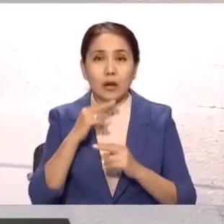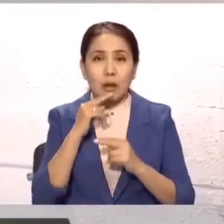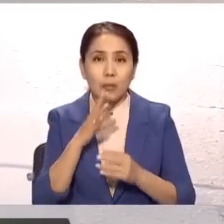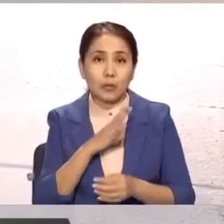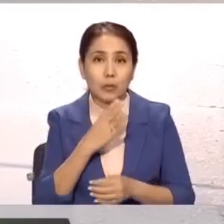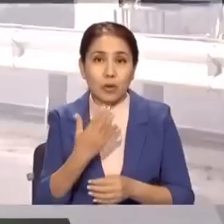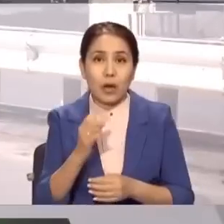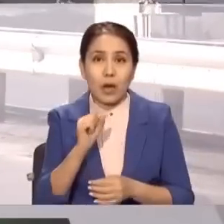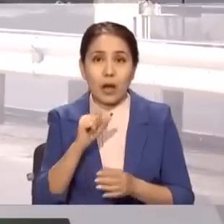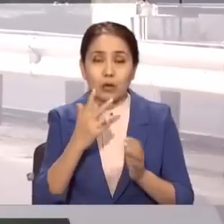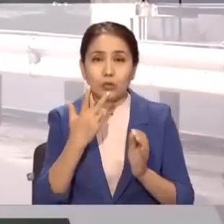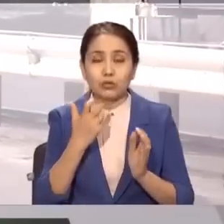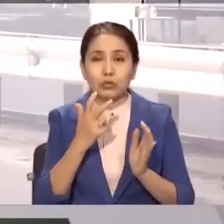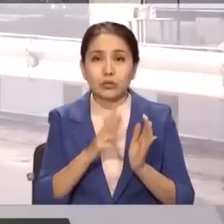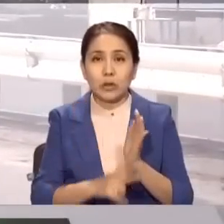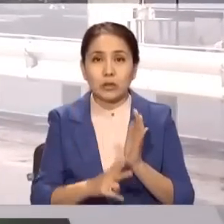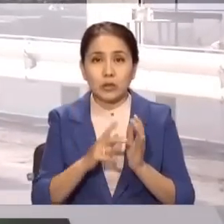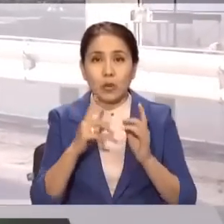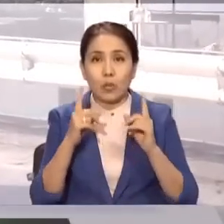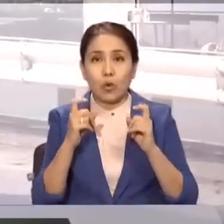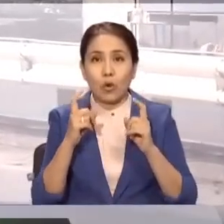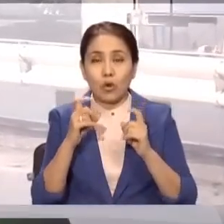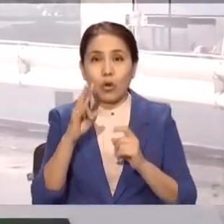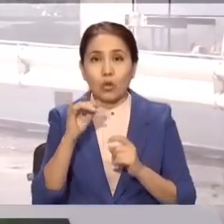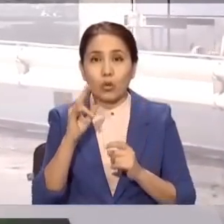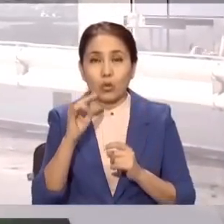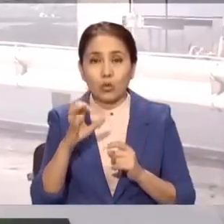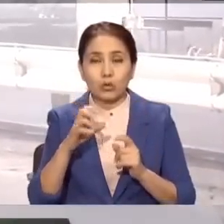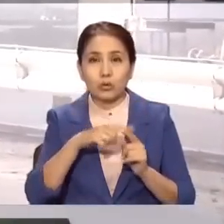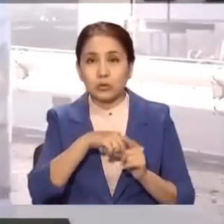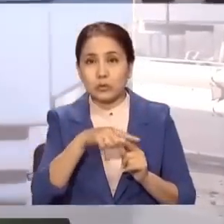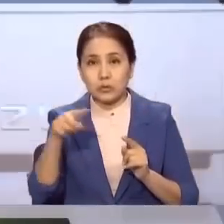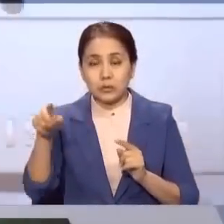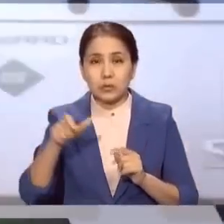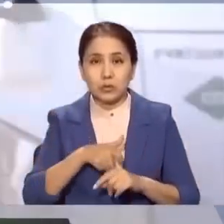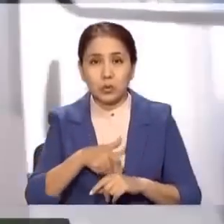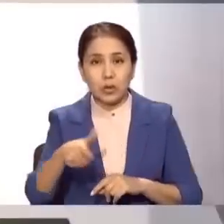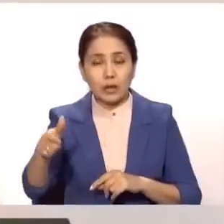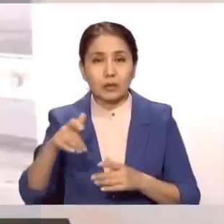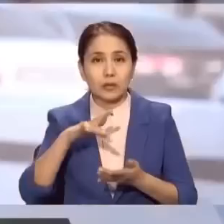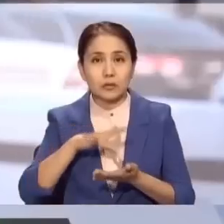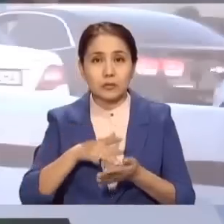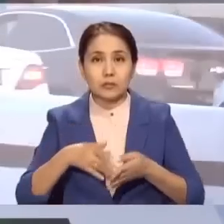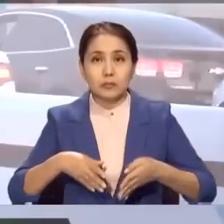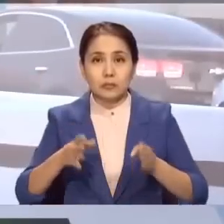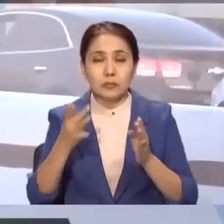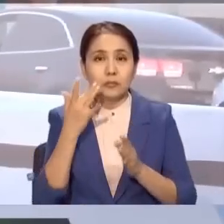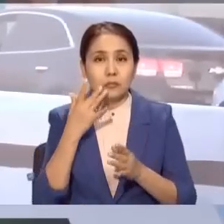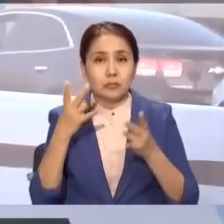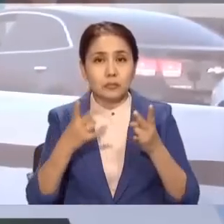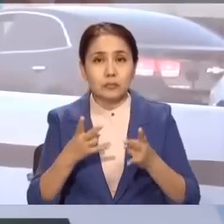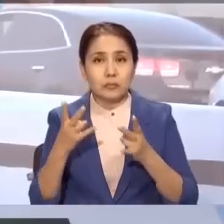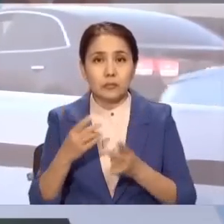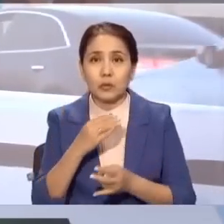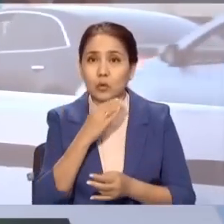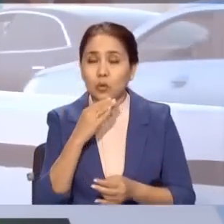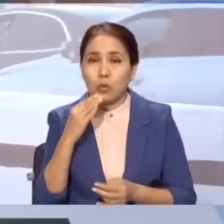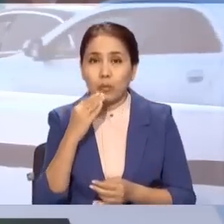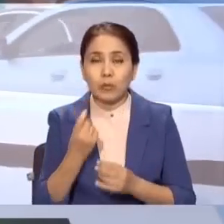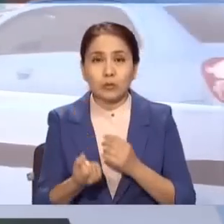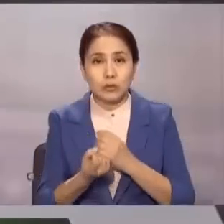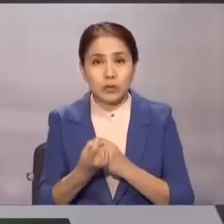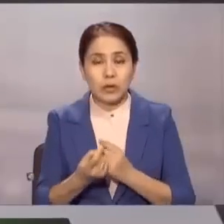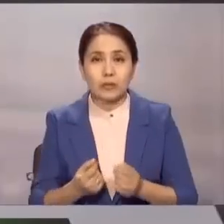bo'lgan A380 G'uzor Buxoro Nukus Beyno avtomobil yo'lida avtotransport hodisalari sodir bo'lish holati ko'p